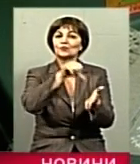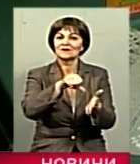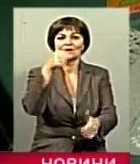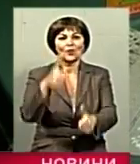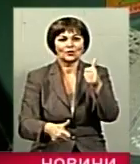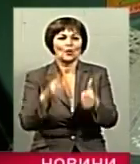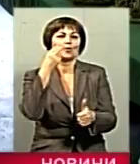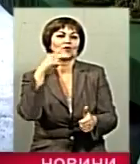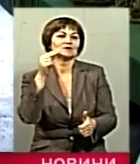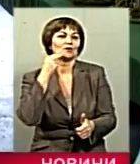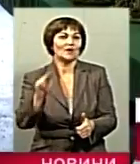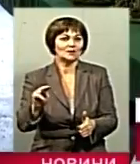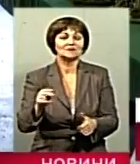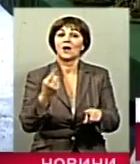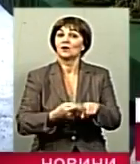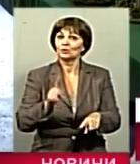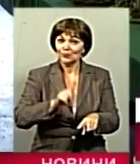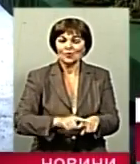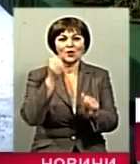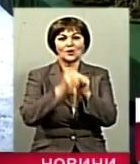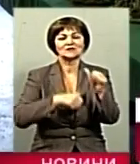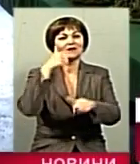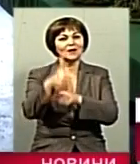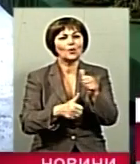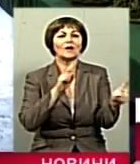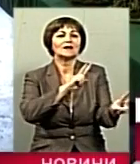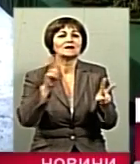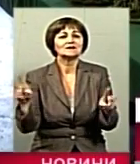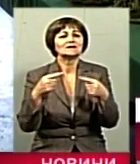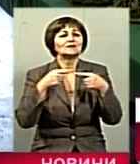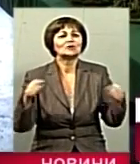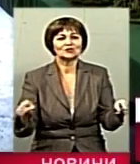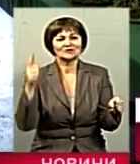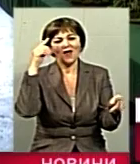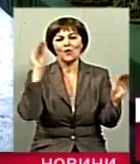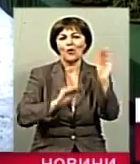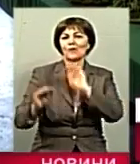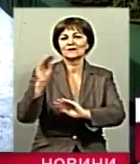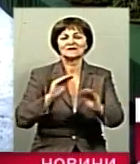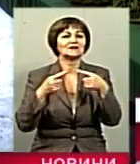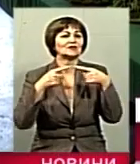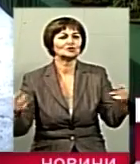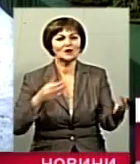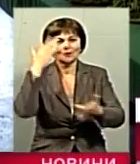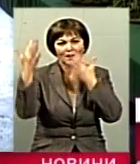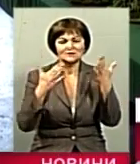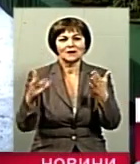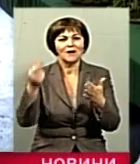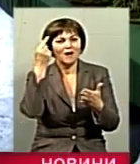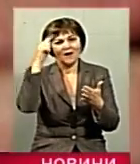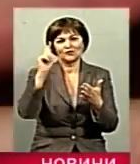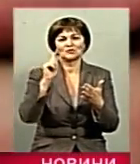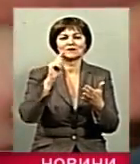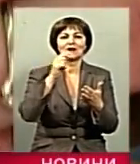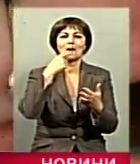конкурсу удосконалюється. Тому кожного року якісь інші композиції, інше бачення авторської